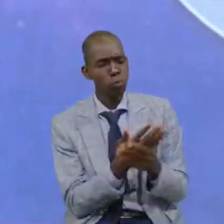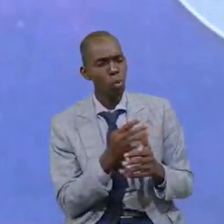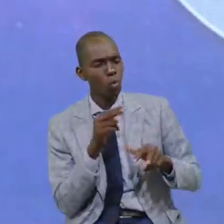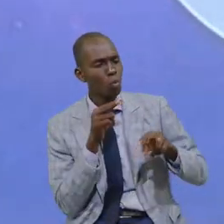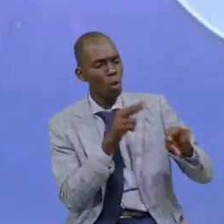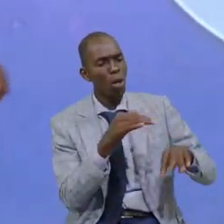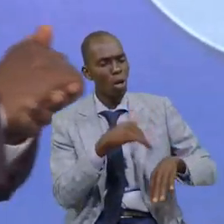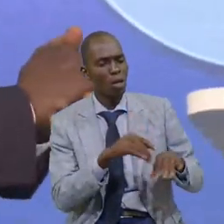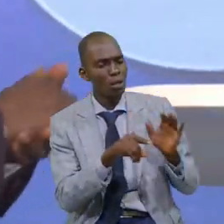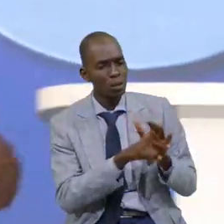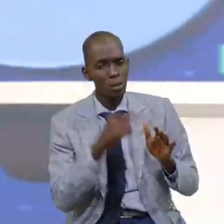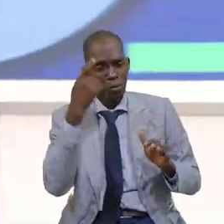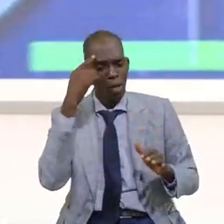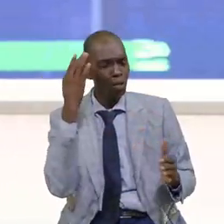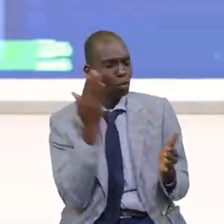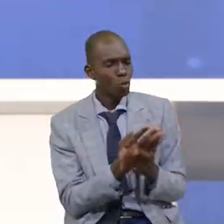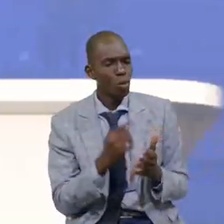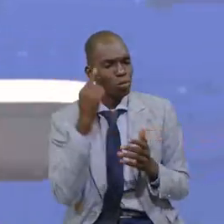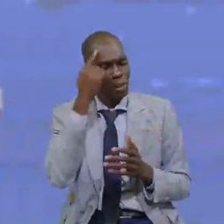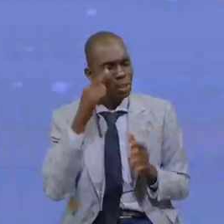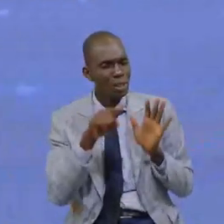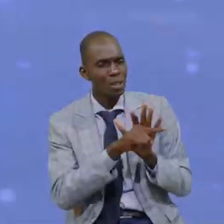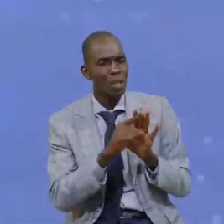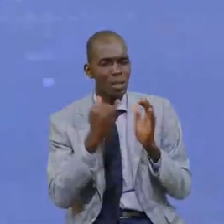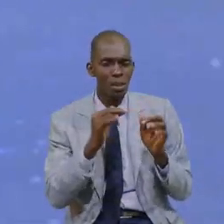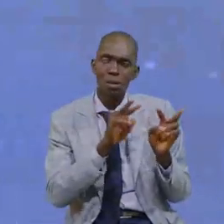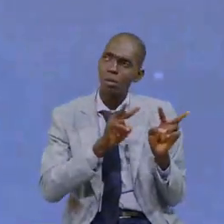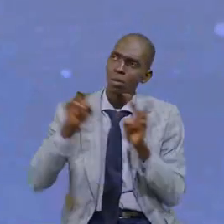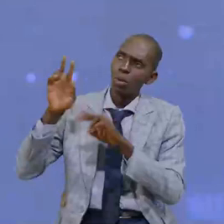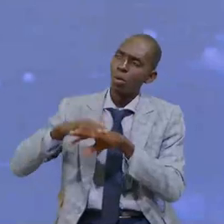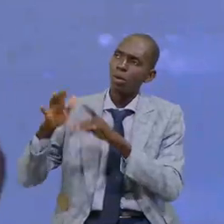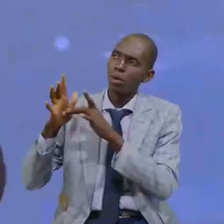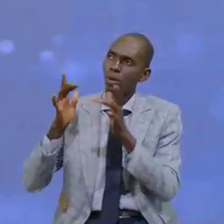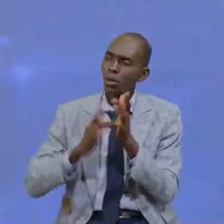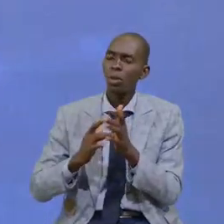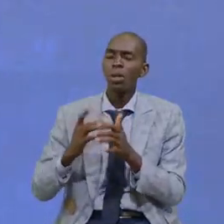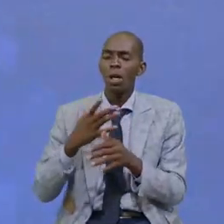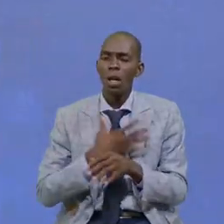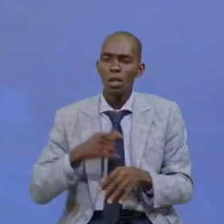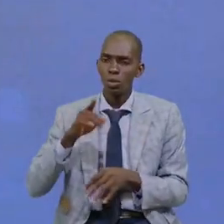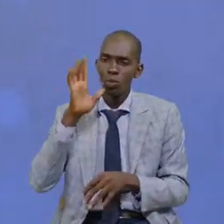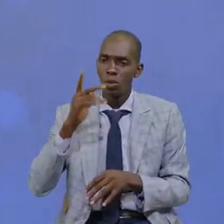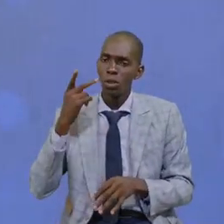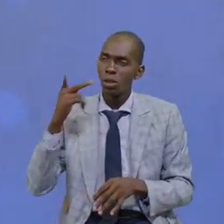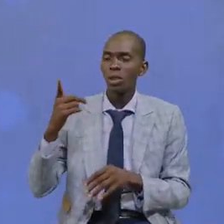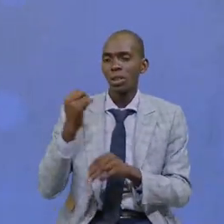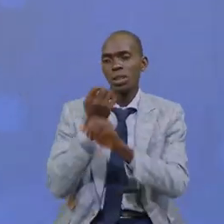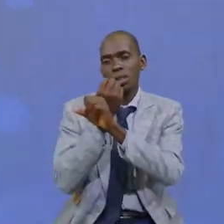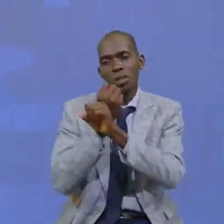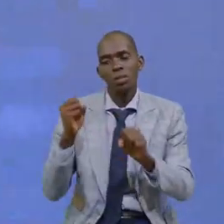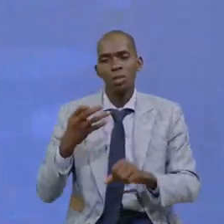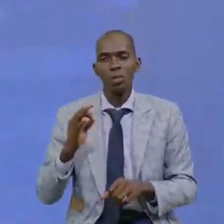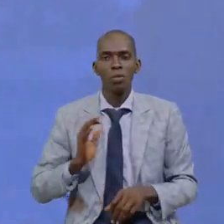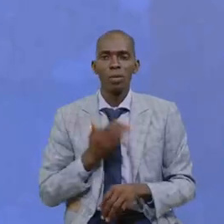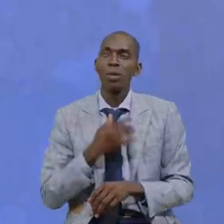et focalise ta pensée sur Jésus, et tu verras le salut de notre Dieu,